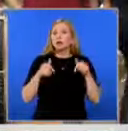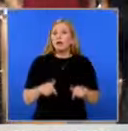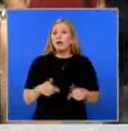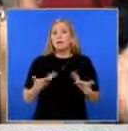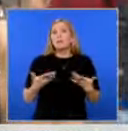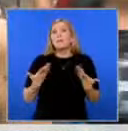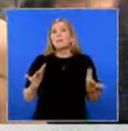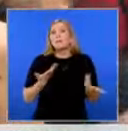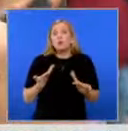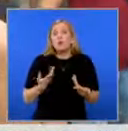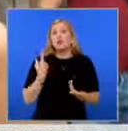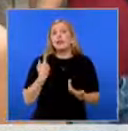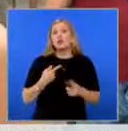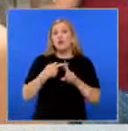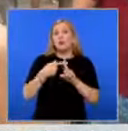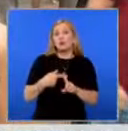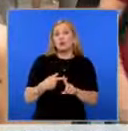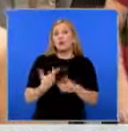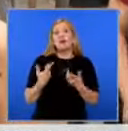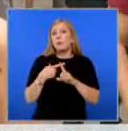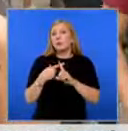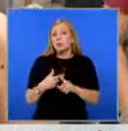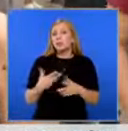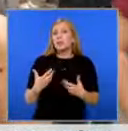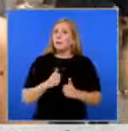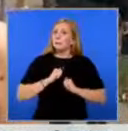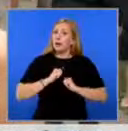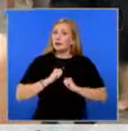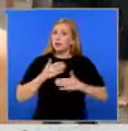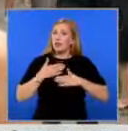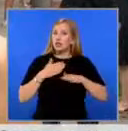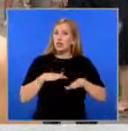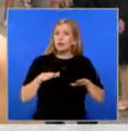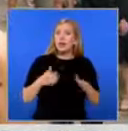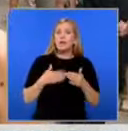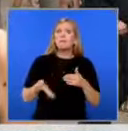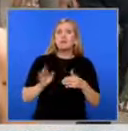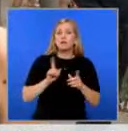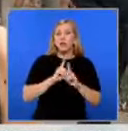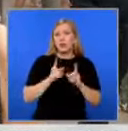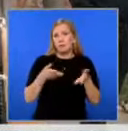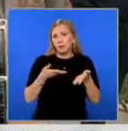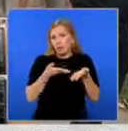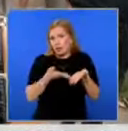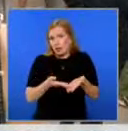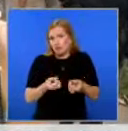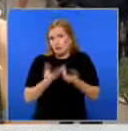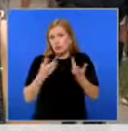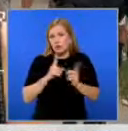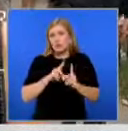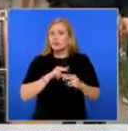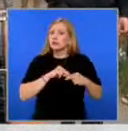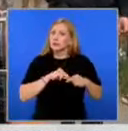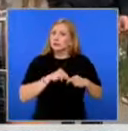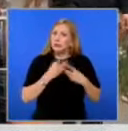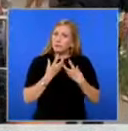позитивно занапред позитивно е да си опазим децата и повече да няма такива инциденти да не скърбим да не